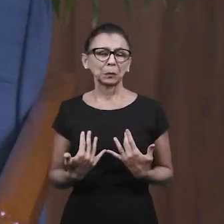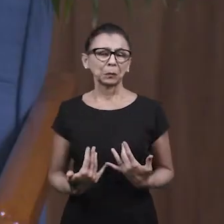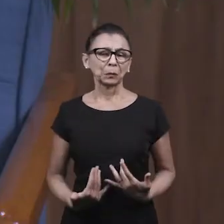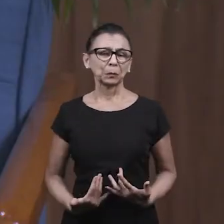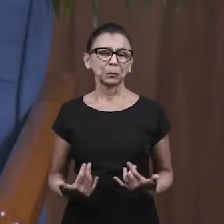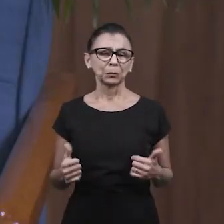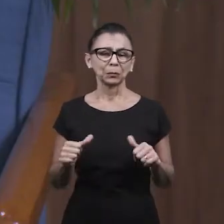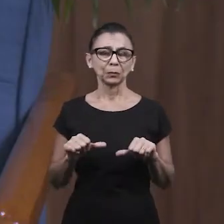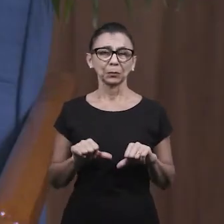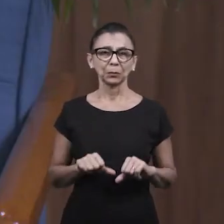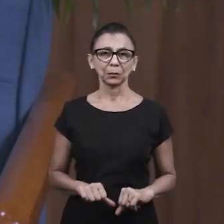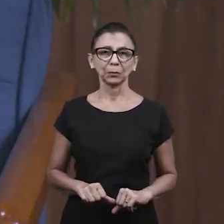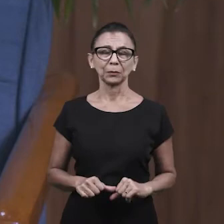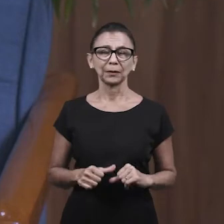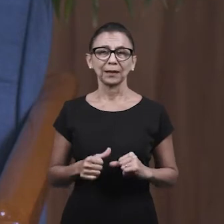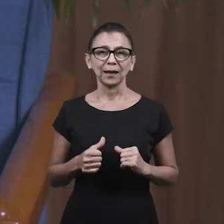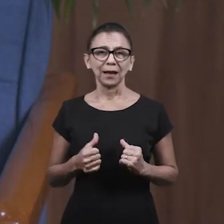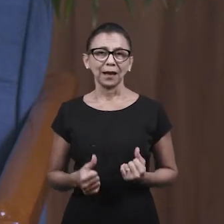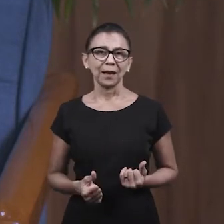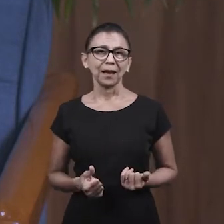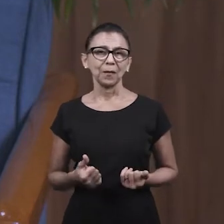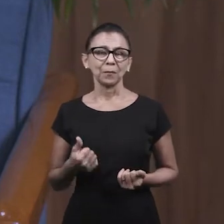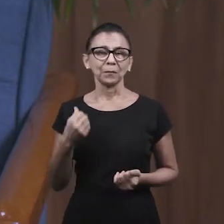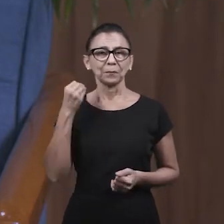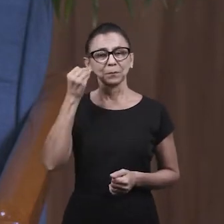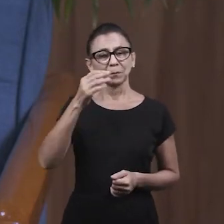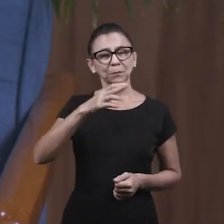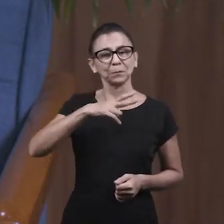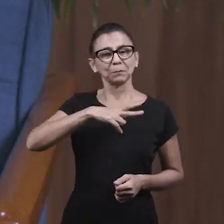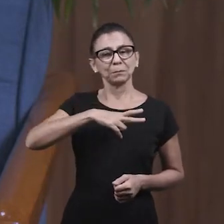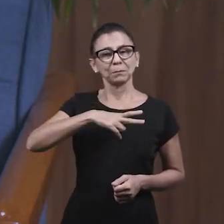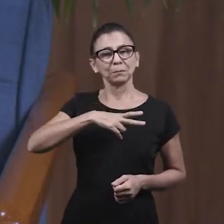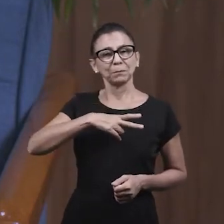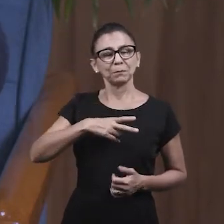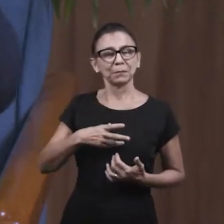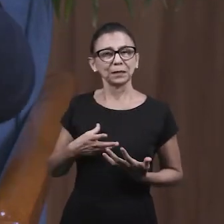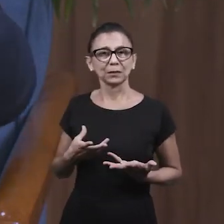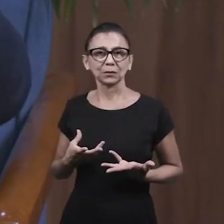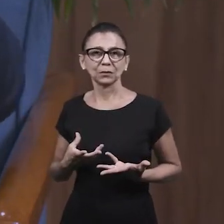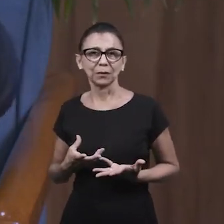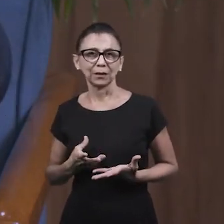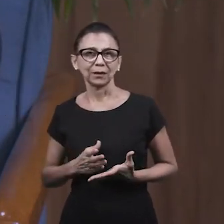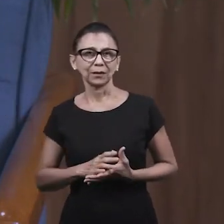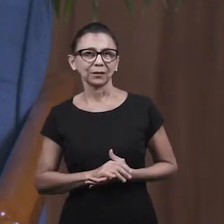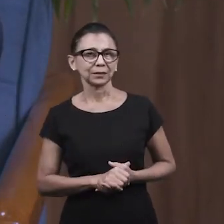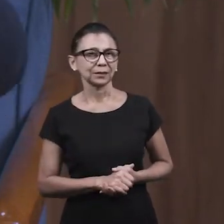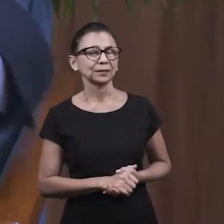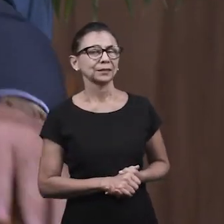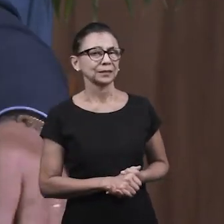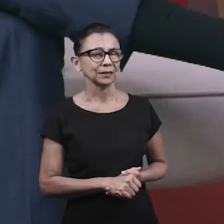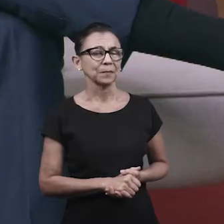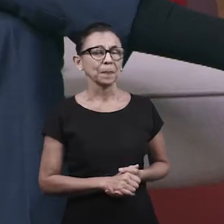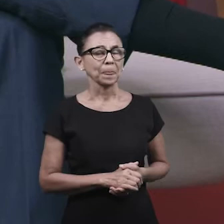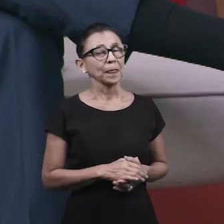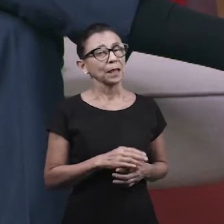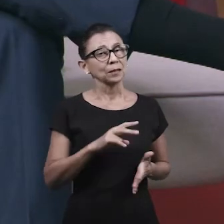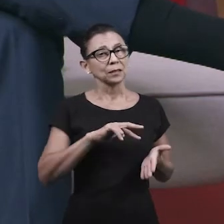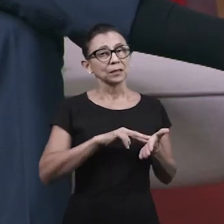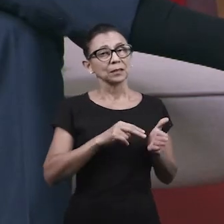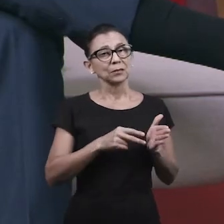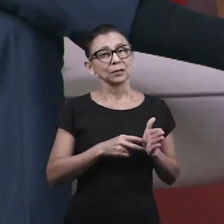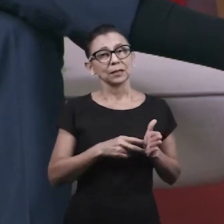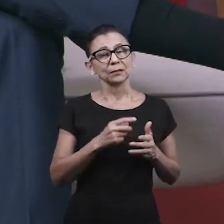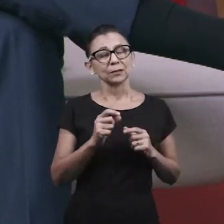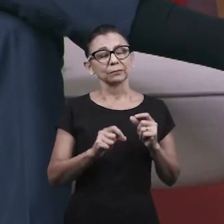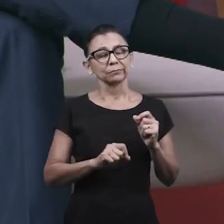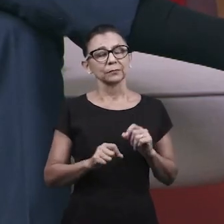Maria, c'est une expérience personnelle. C'est je te connais, je sais qui tu es, je connais